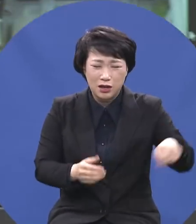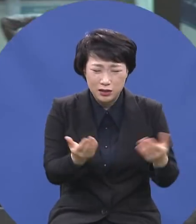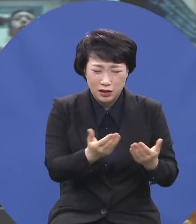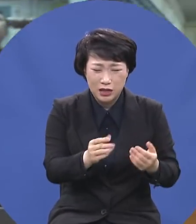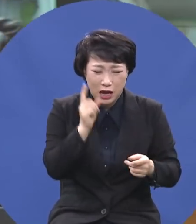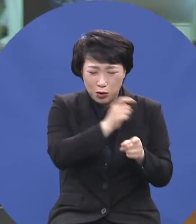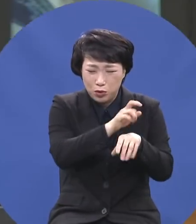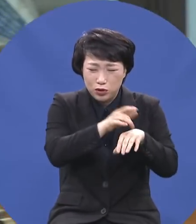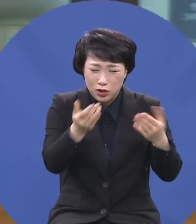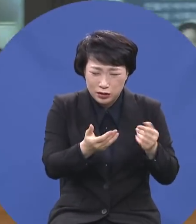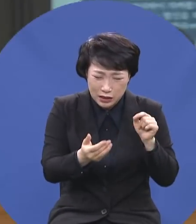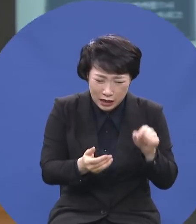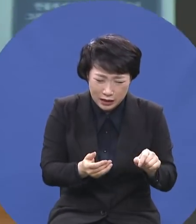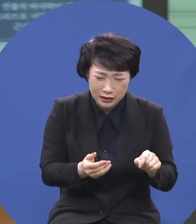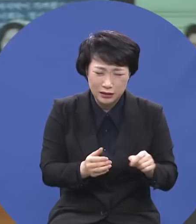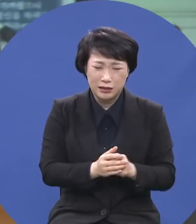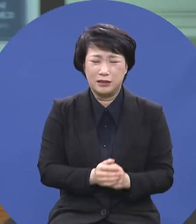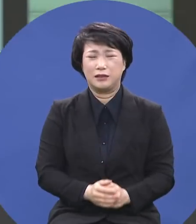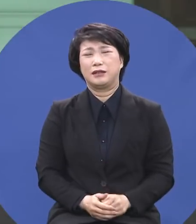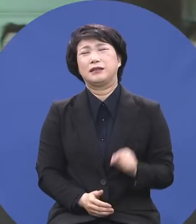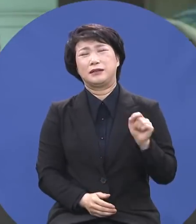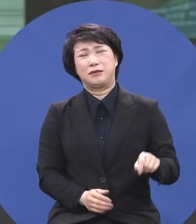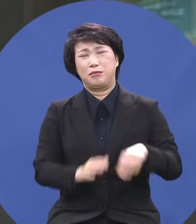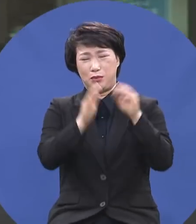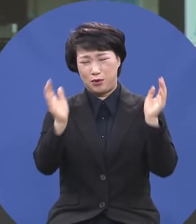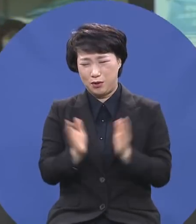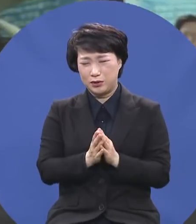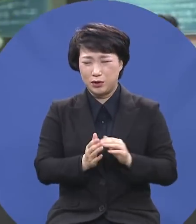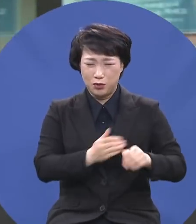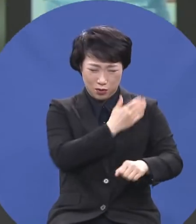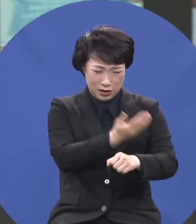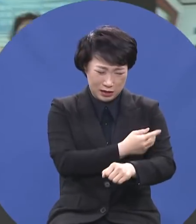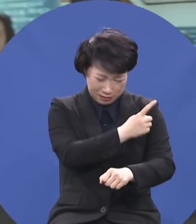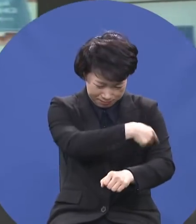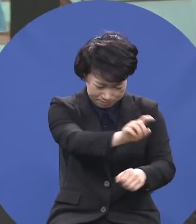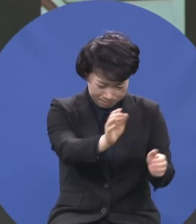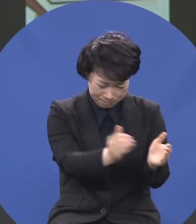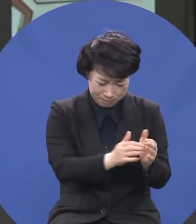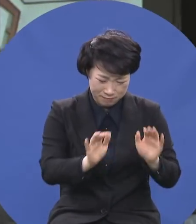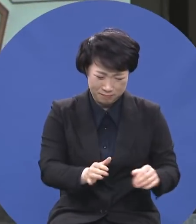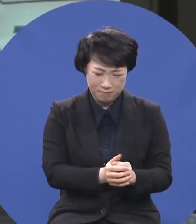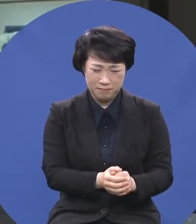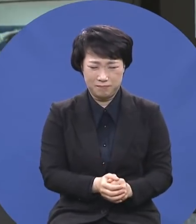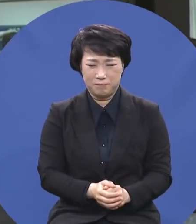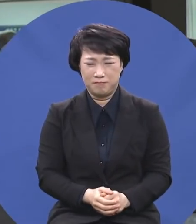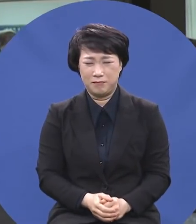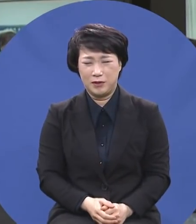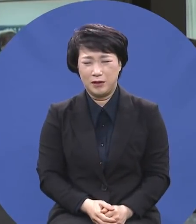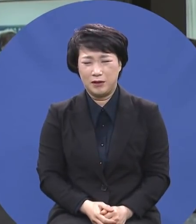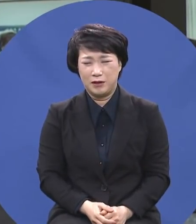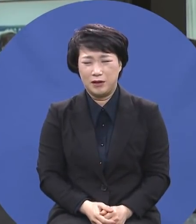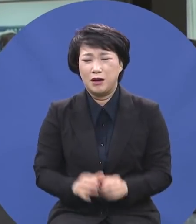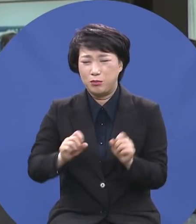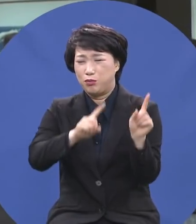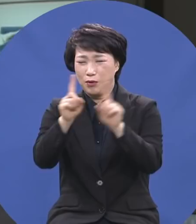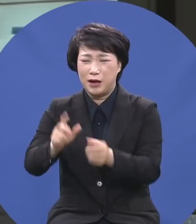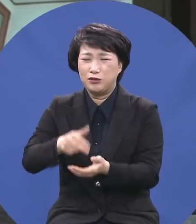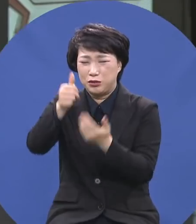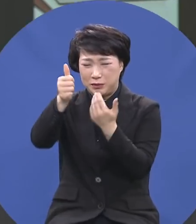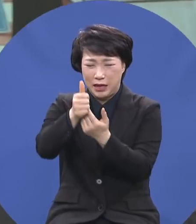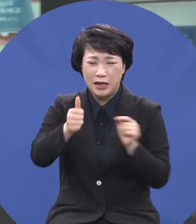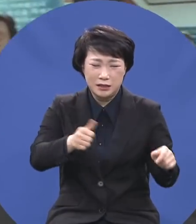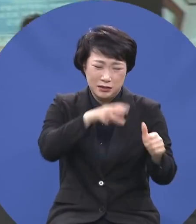역사는 마귀사단 귀신아 너는 모든 권리를 박탈당하고 상실했느니라. 부활의 주님